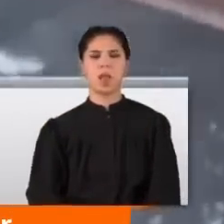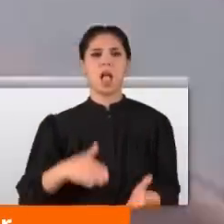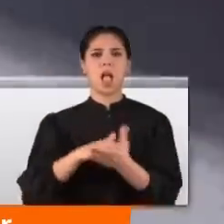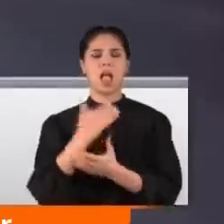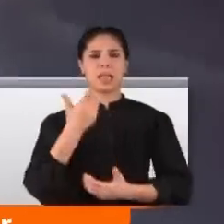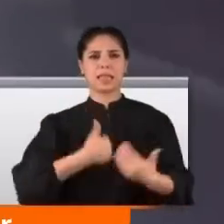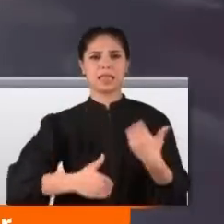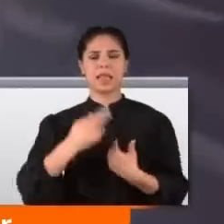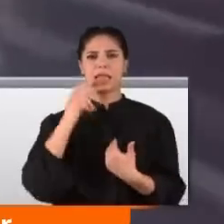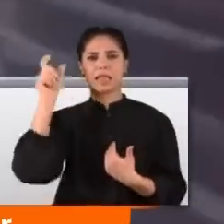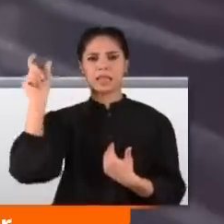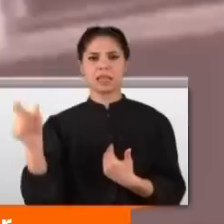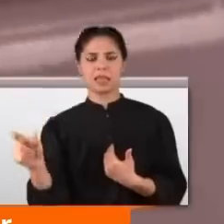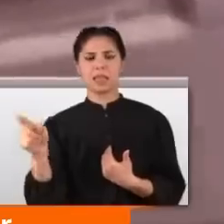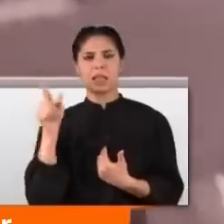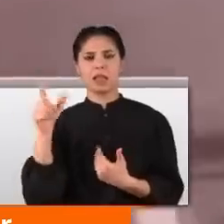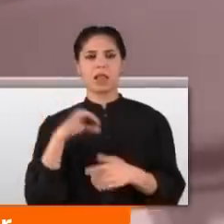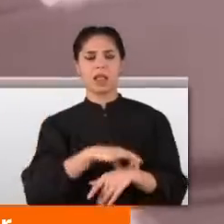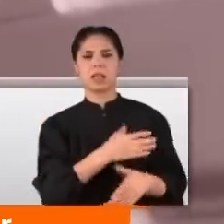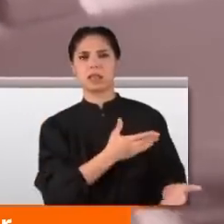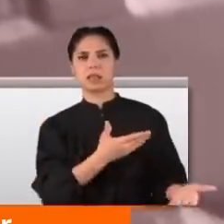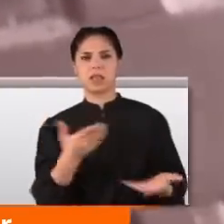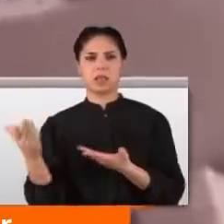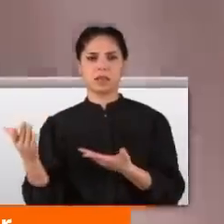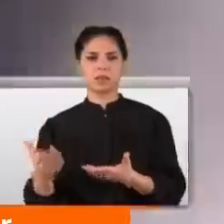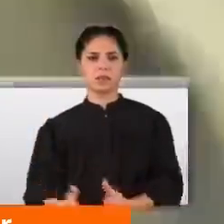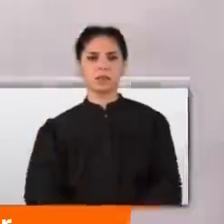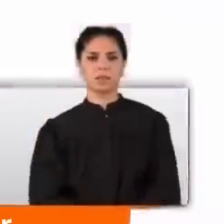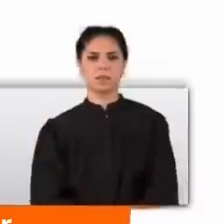Bacağından yaralanan Anastasia Yelsukova hastaneye kaldırıldı.